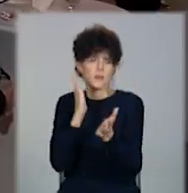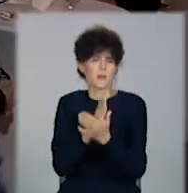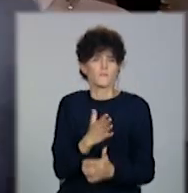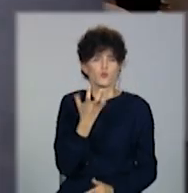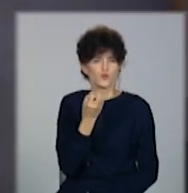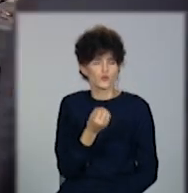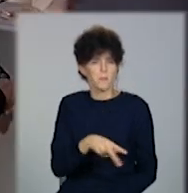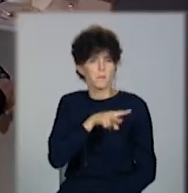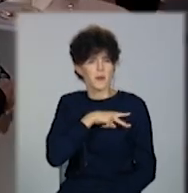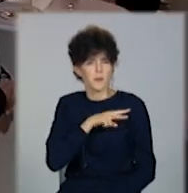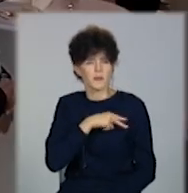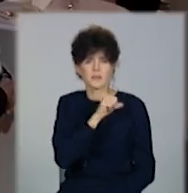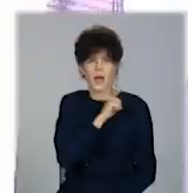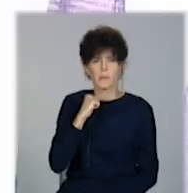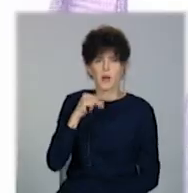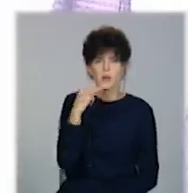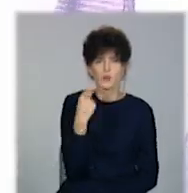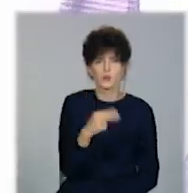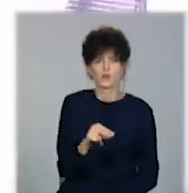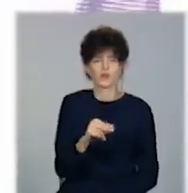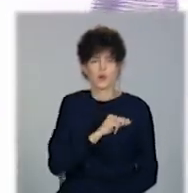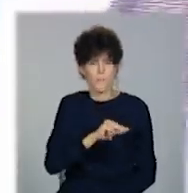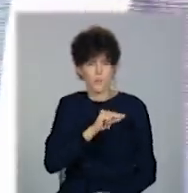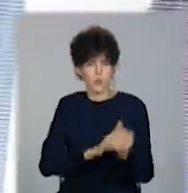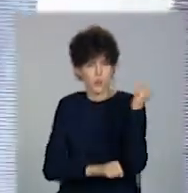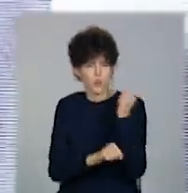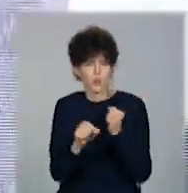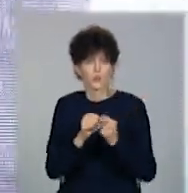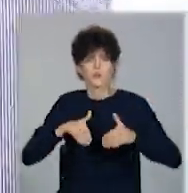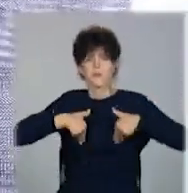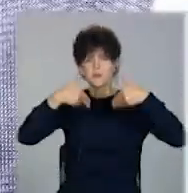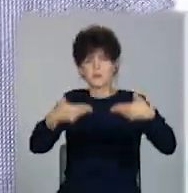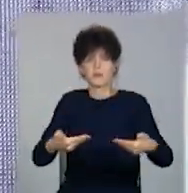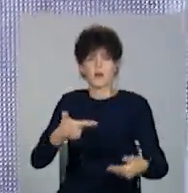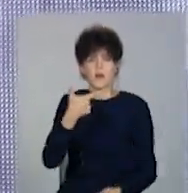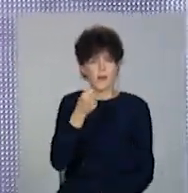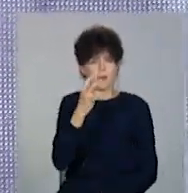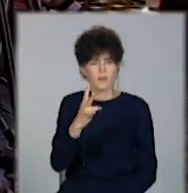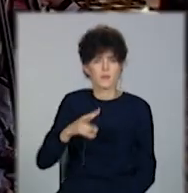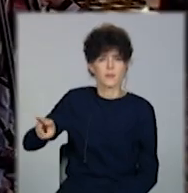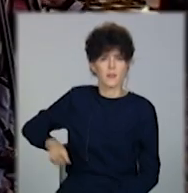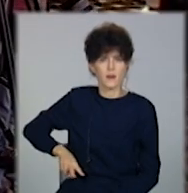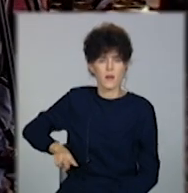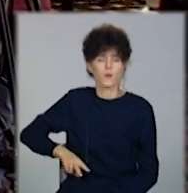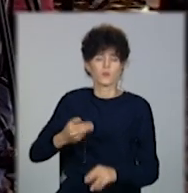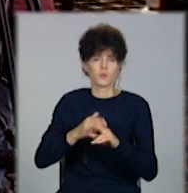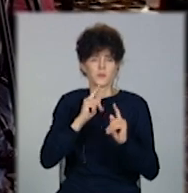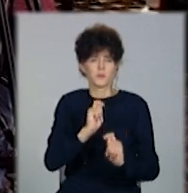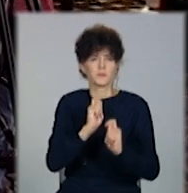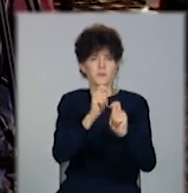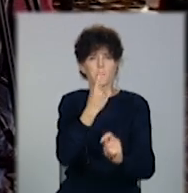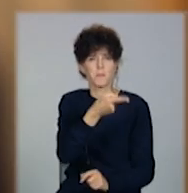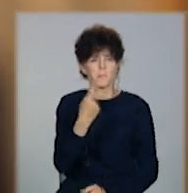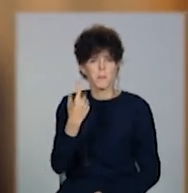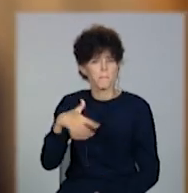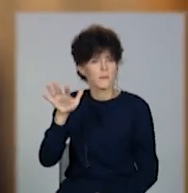із кращих керівників року став Ільдар Салєєв, генеральний директор підприємства «Донецьксталь». Він здобув перше місце в